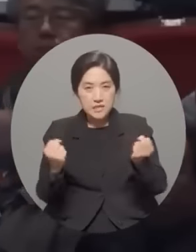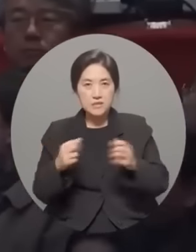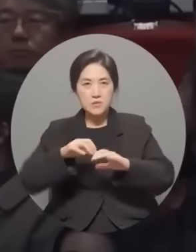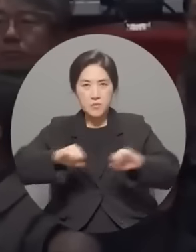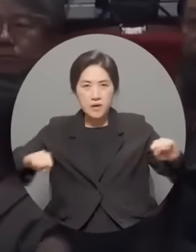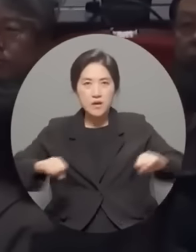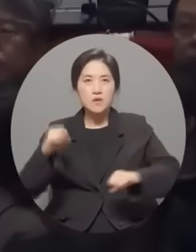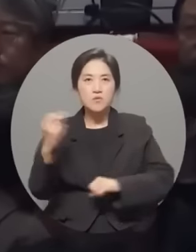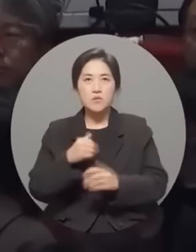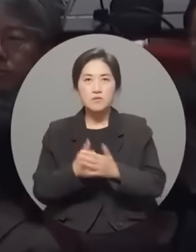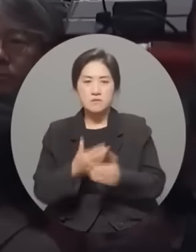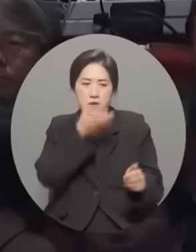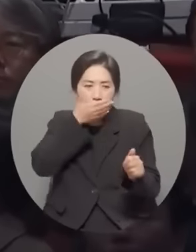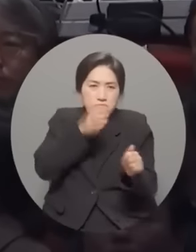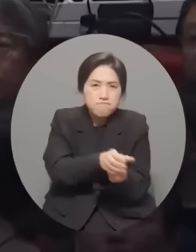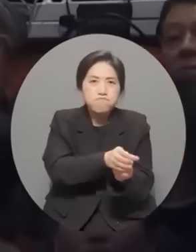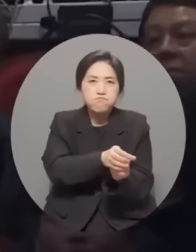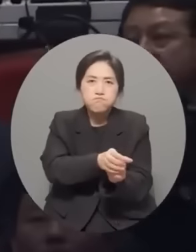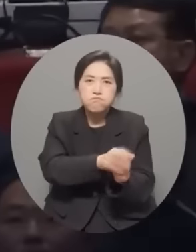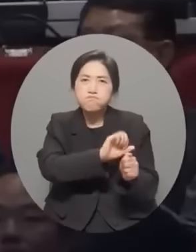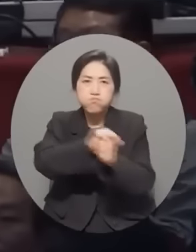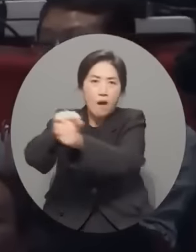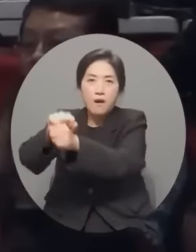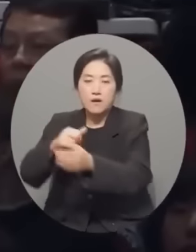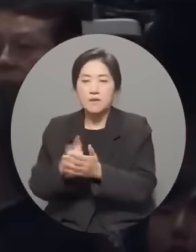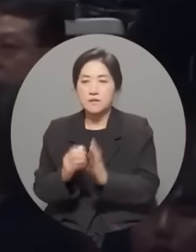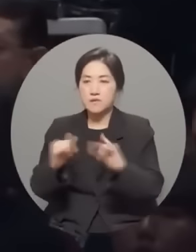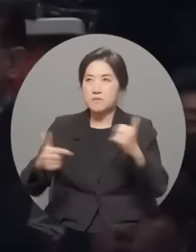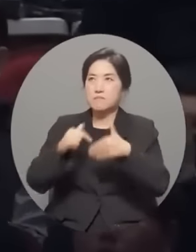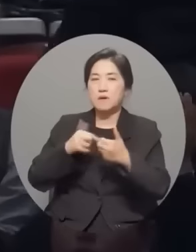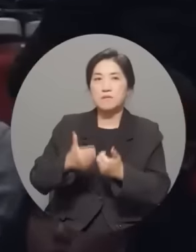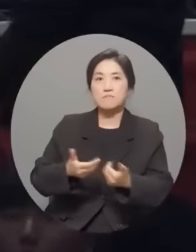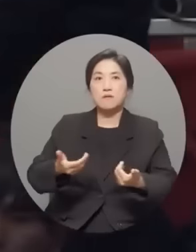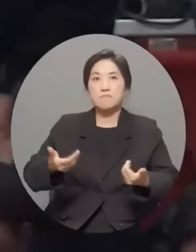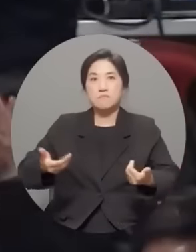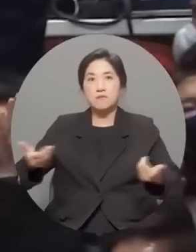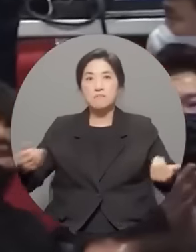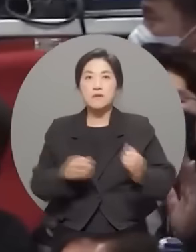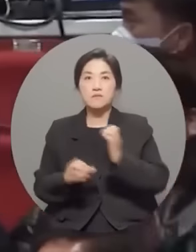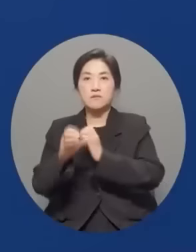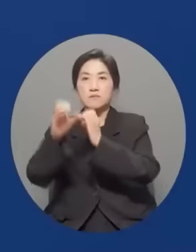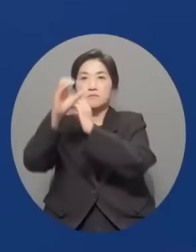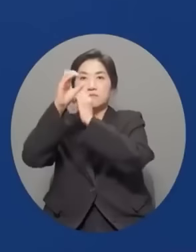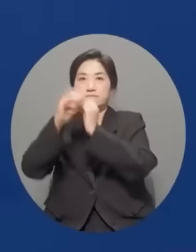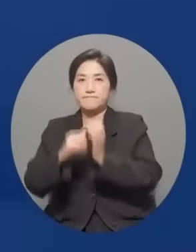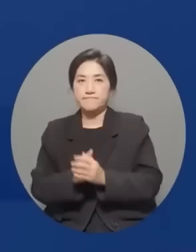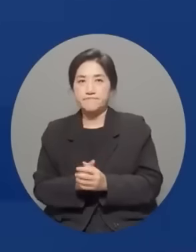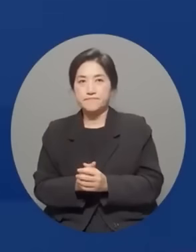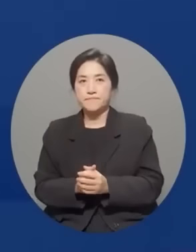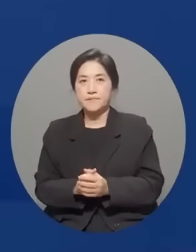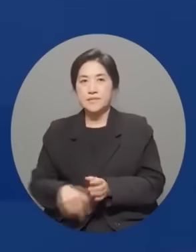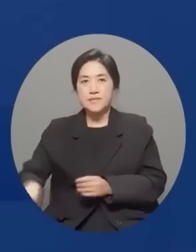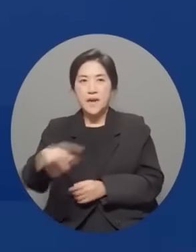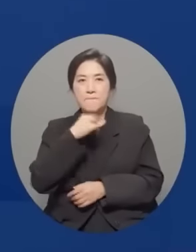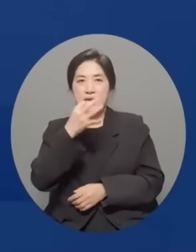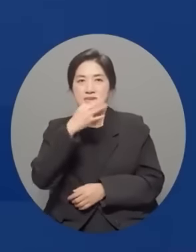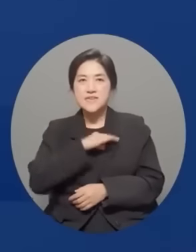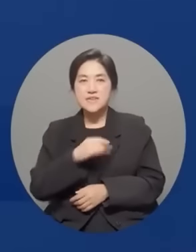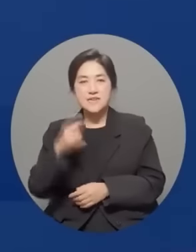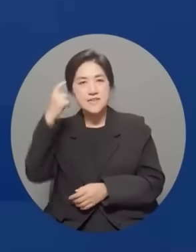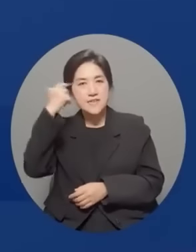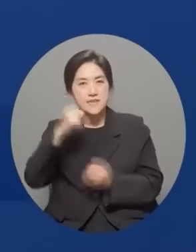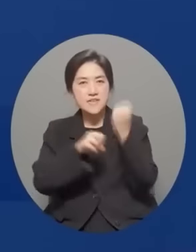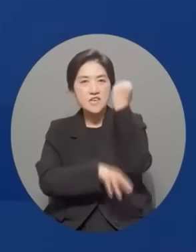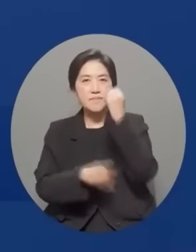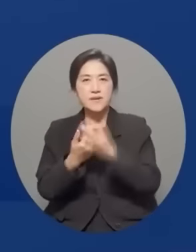재등장과 입틀막 논란으로 민심과의 거리감은 좁혀지지 않았습니다. 자기들만의 이권과